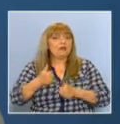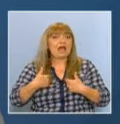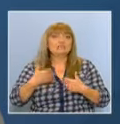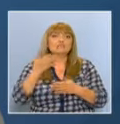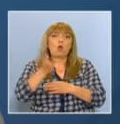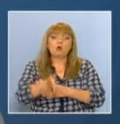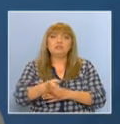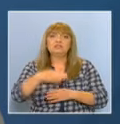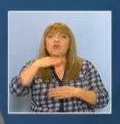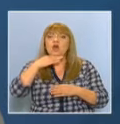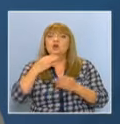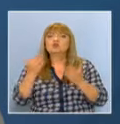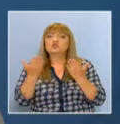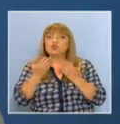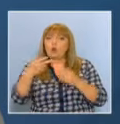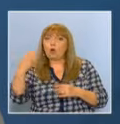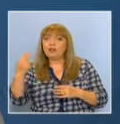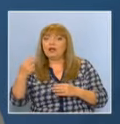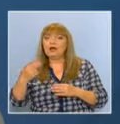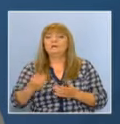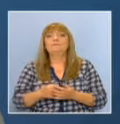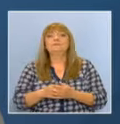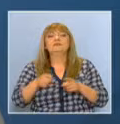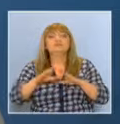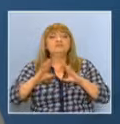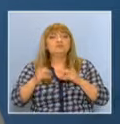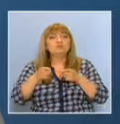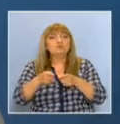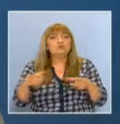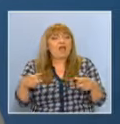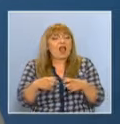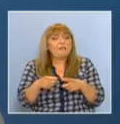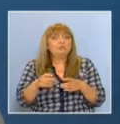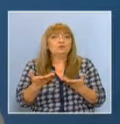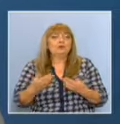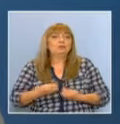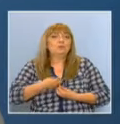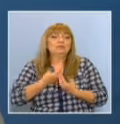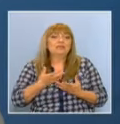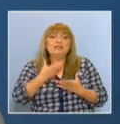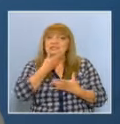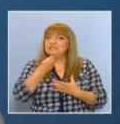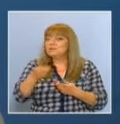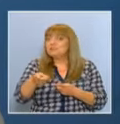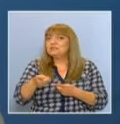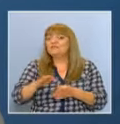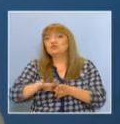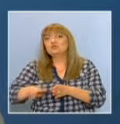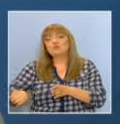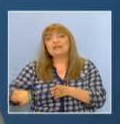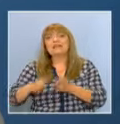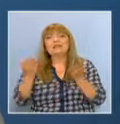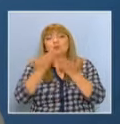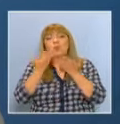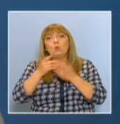училище, всичко това е много камерно като изживяване. Ти се познаваш естествено с останалите ученици, които ходят, с учителя